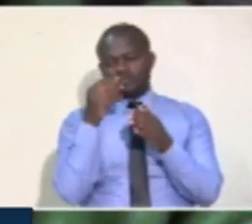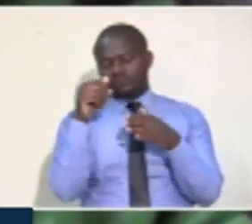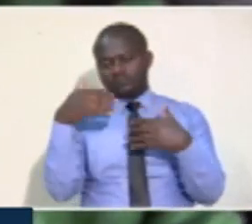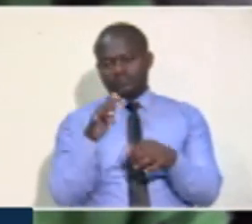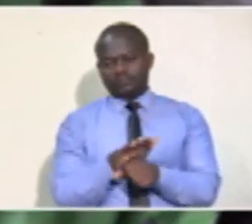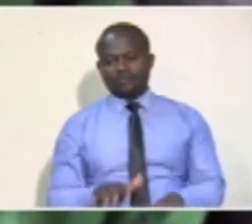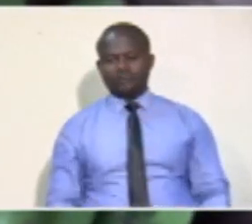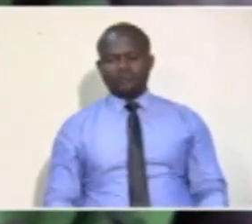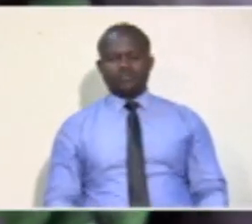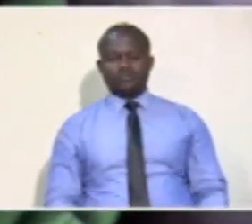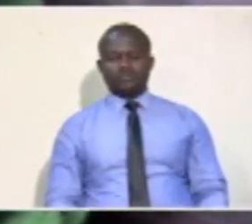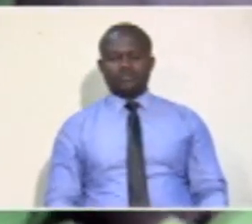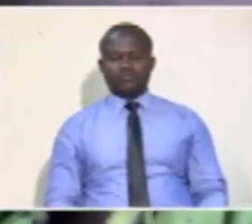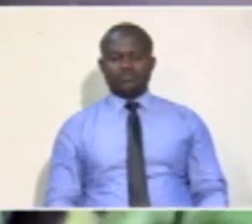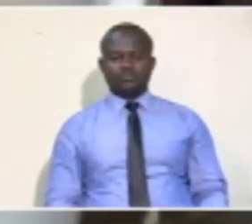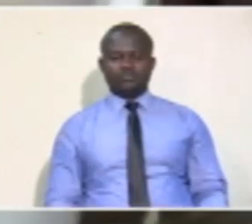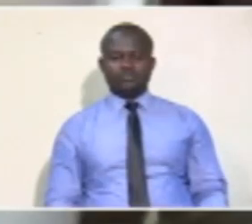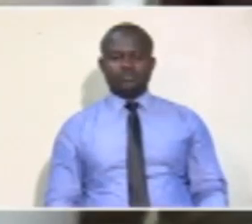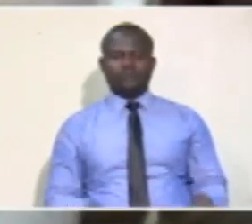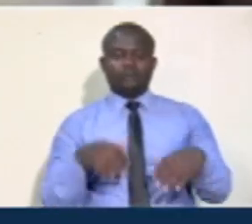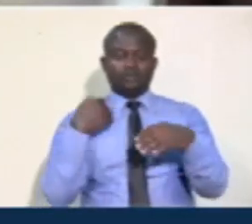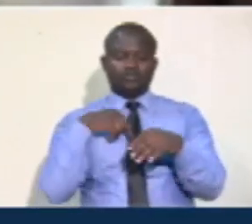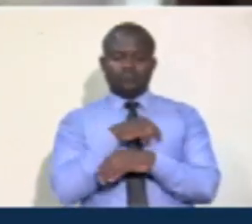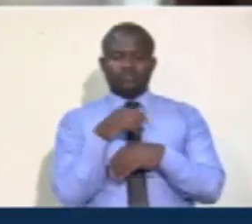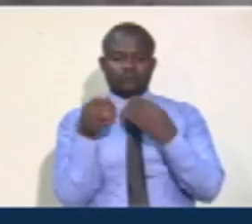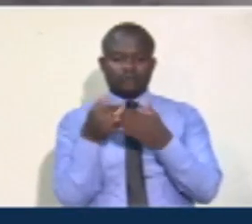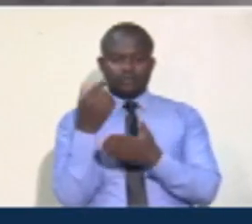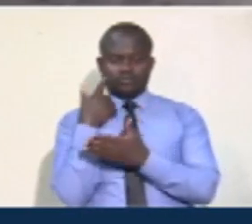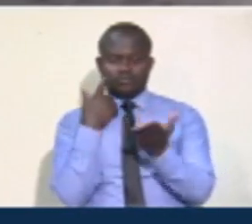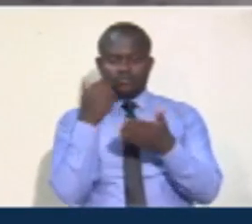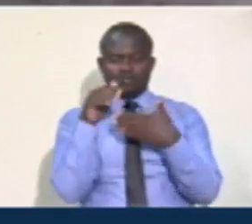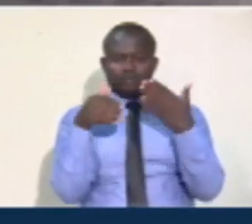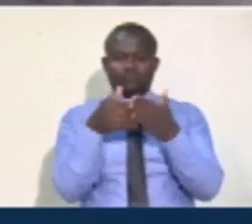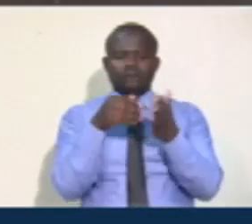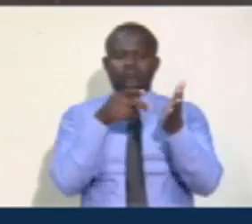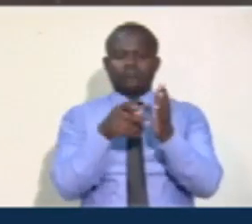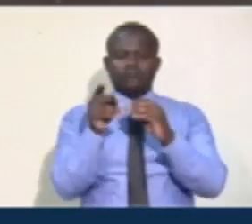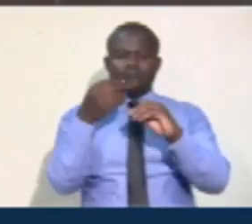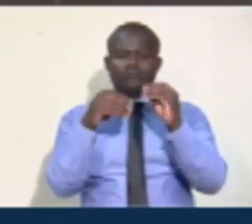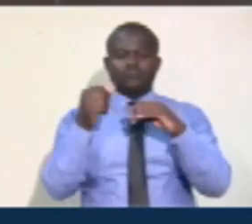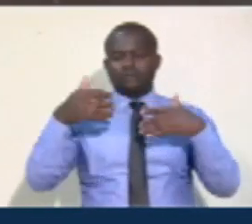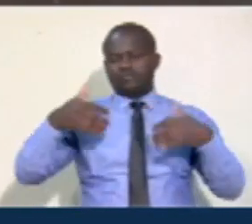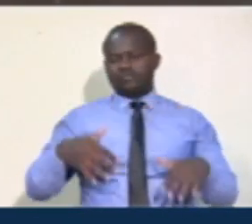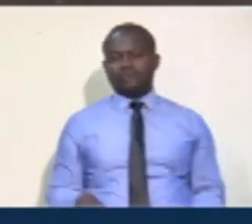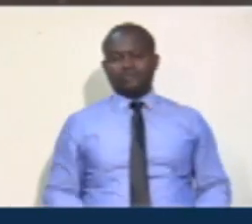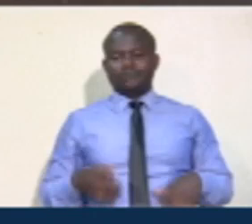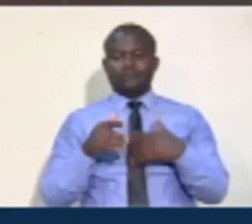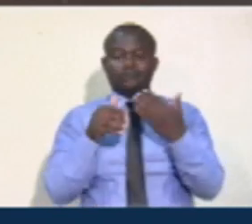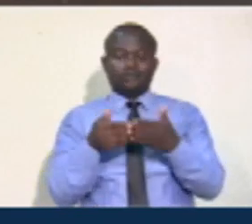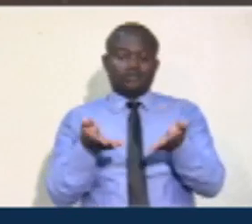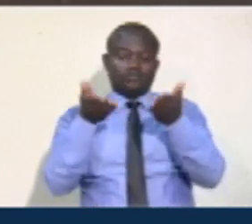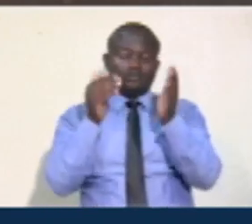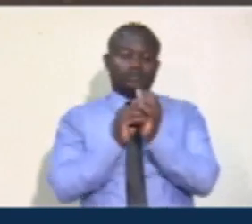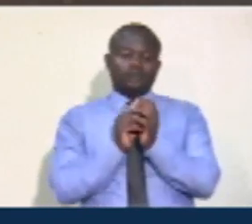nabo bararangura bahenzwe none ngo n'abakiriya bariheje ibiri gutuma bacuruza bahenzwe ibintu byose byarazamutse